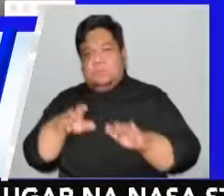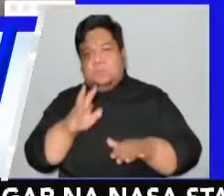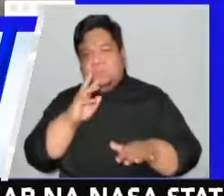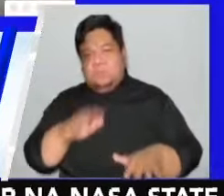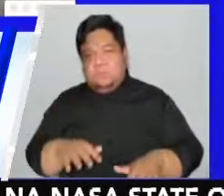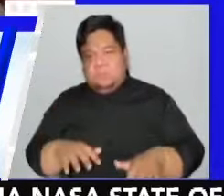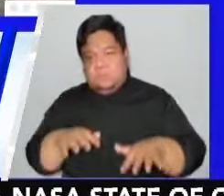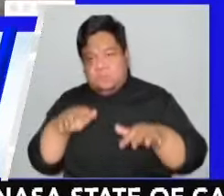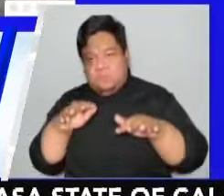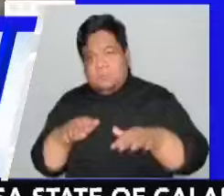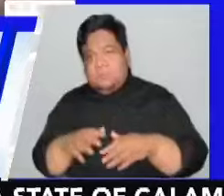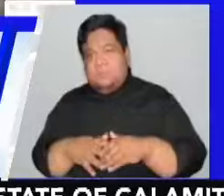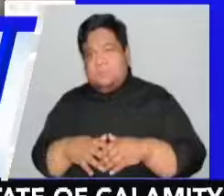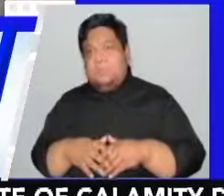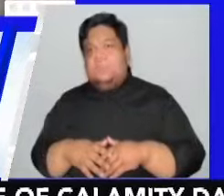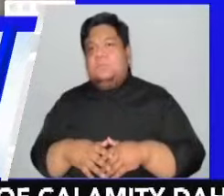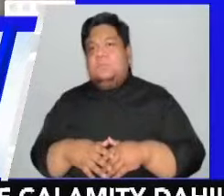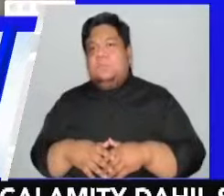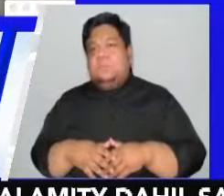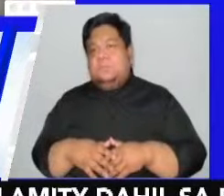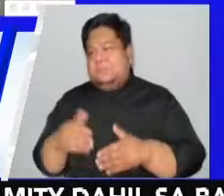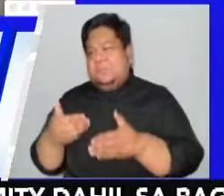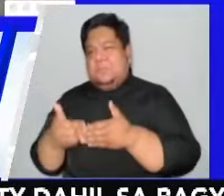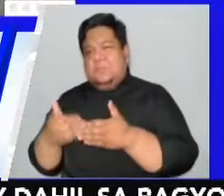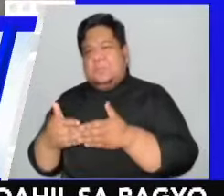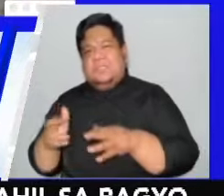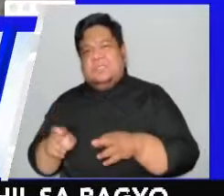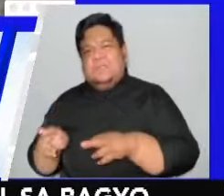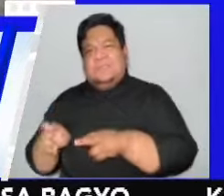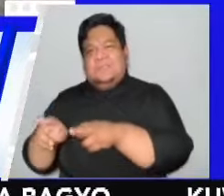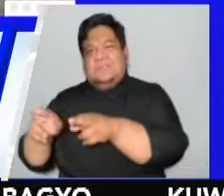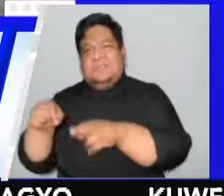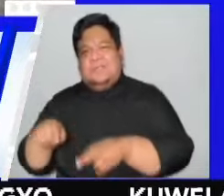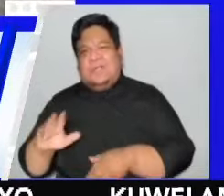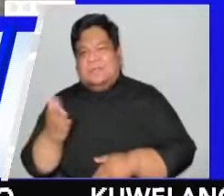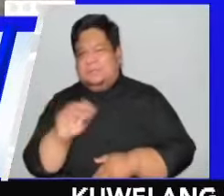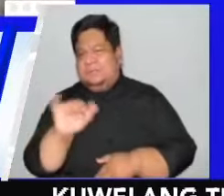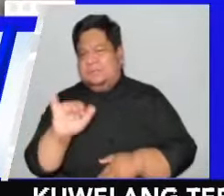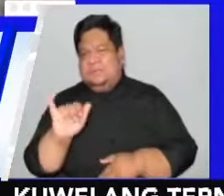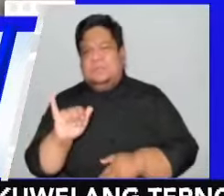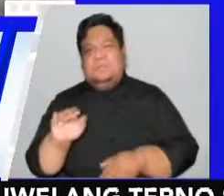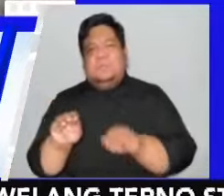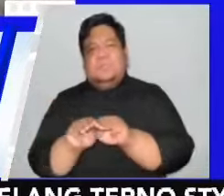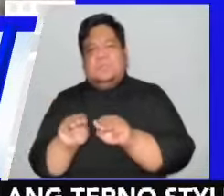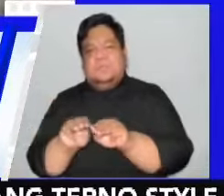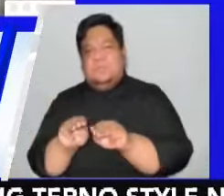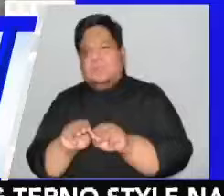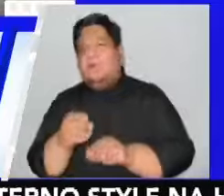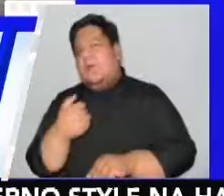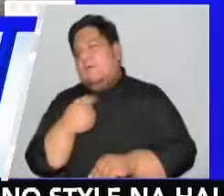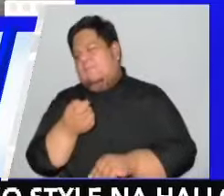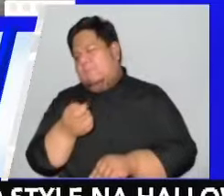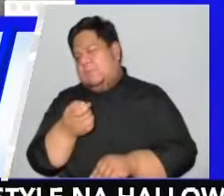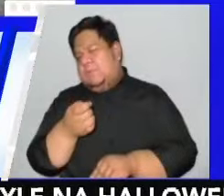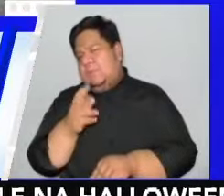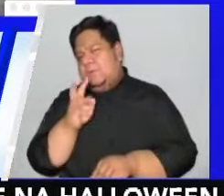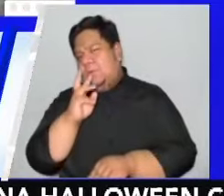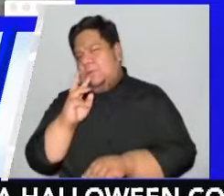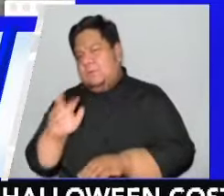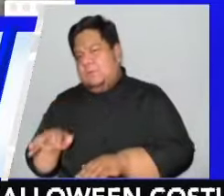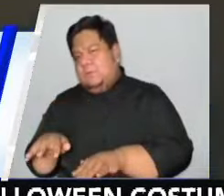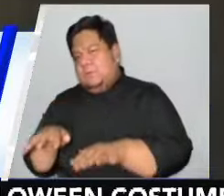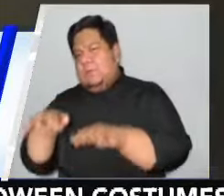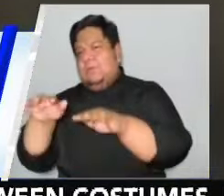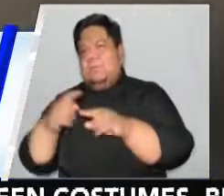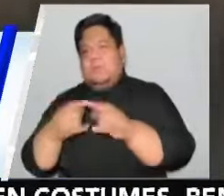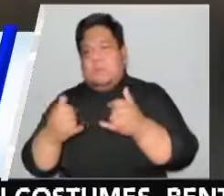ilog, ano? Parang ano nga, actually parang siya Marikina River. Hindi nagkaroon ng bagyang pagtakas. Pero ngayong umaga, nakita ko medyo mababa na. Wala naman